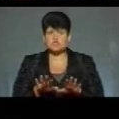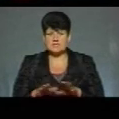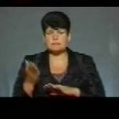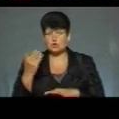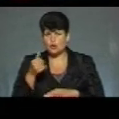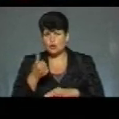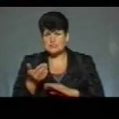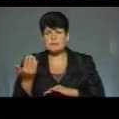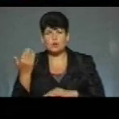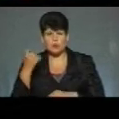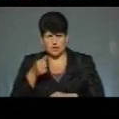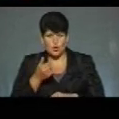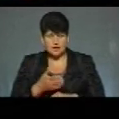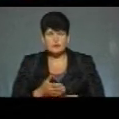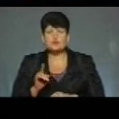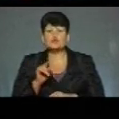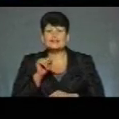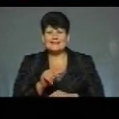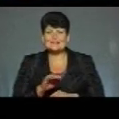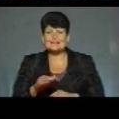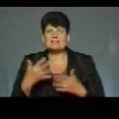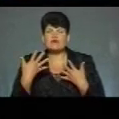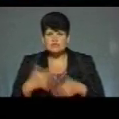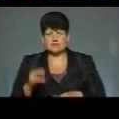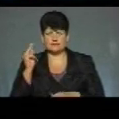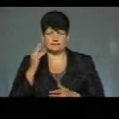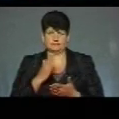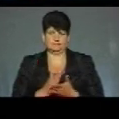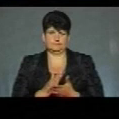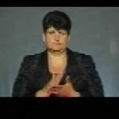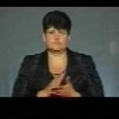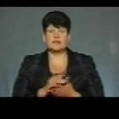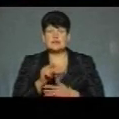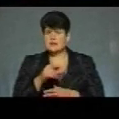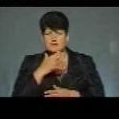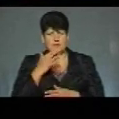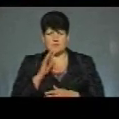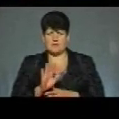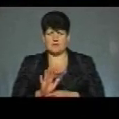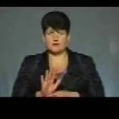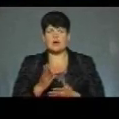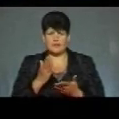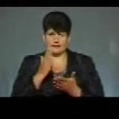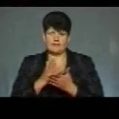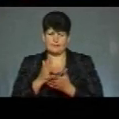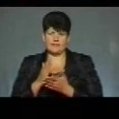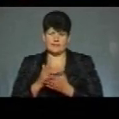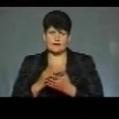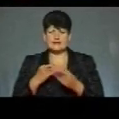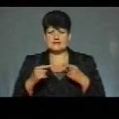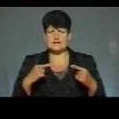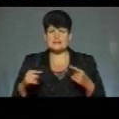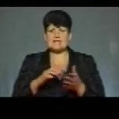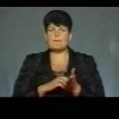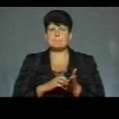чи з минулих років щодо тих дітей, які вже навчаються. Їх не так багато, але є, які з різних